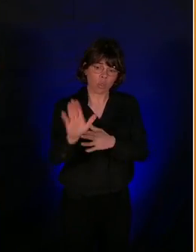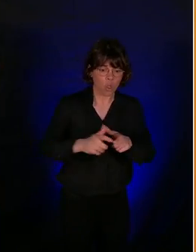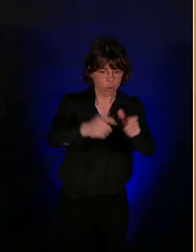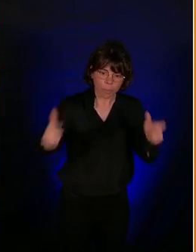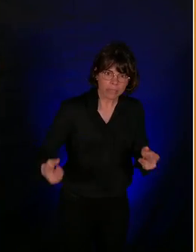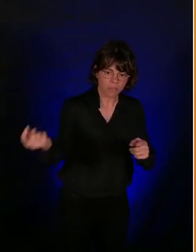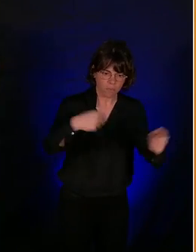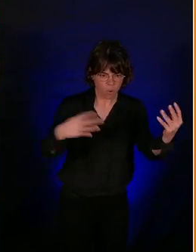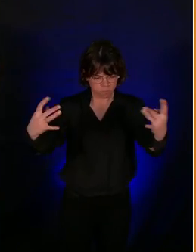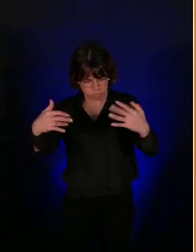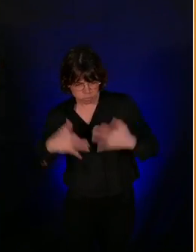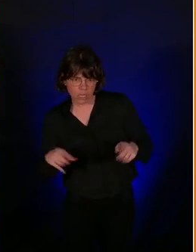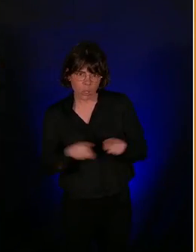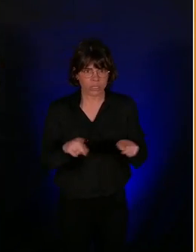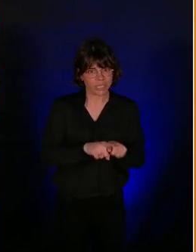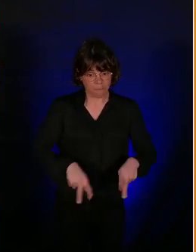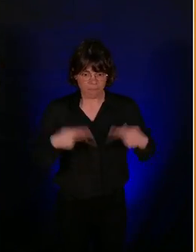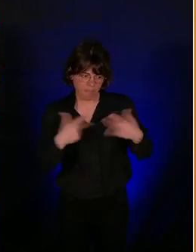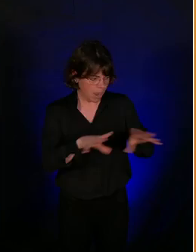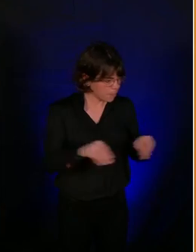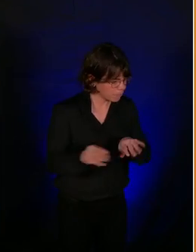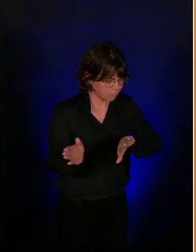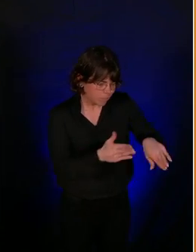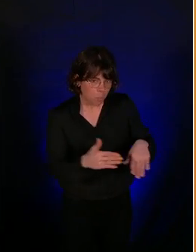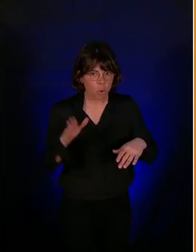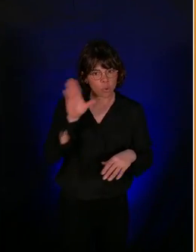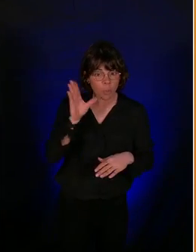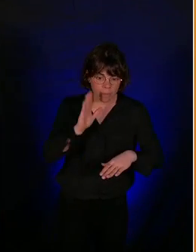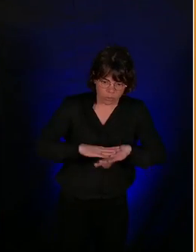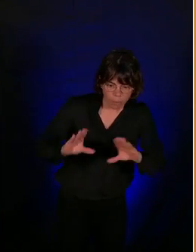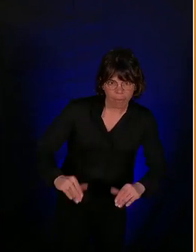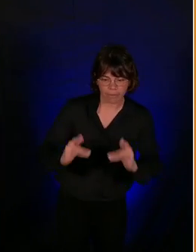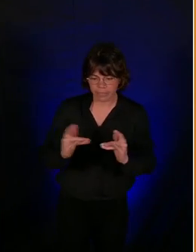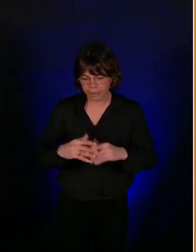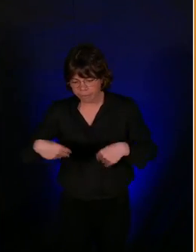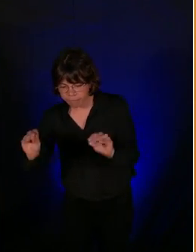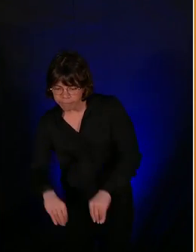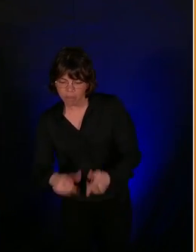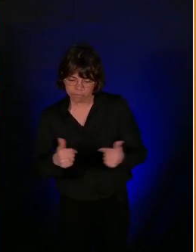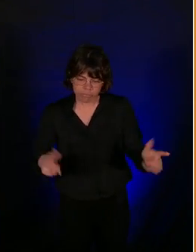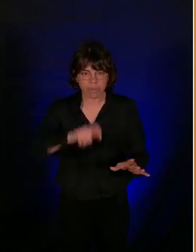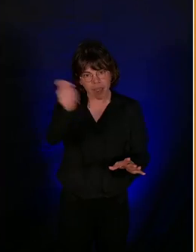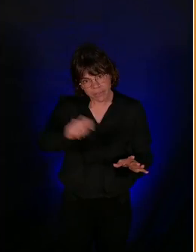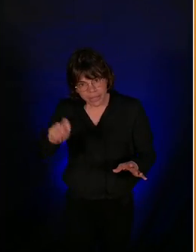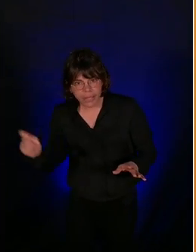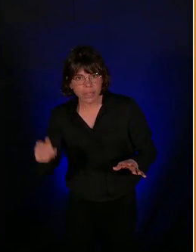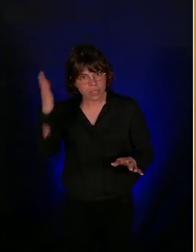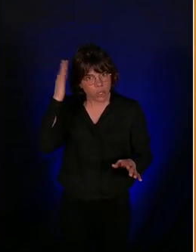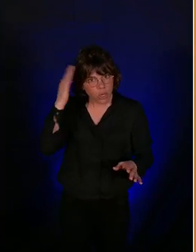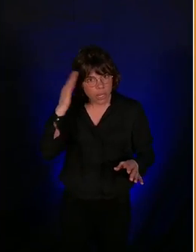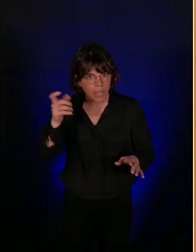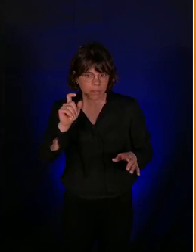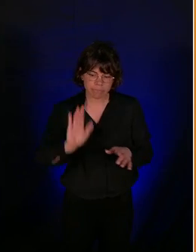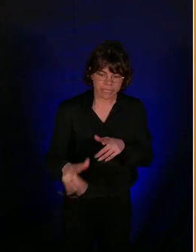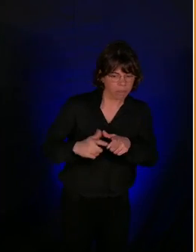qui passent du temps et qui sacrifient leur vie de famille pour venir dormir avec vous sur des lit de camp au milieu de presse graffité pour ceux qui connaissent un peu La Forche c'est pas très